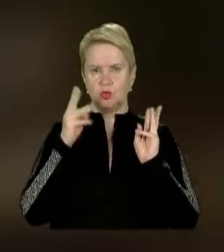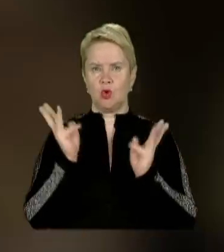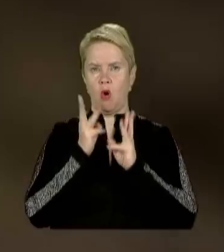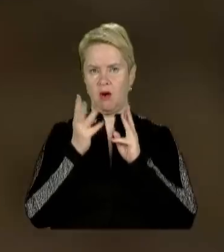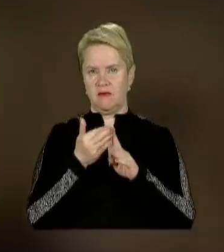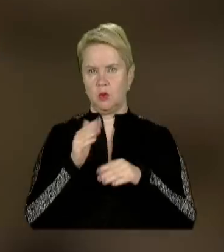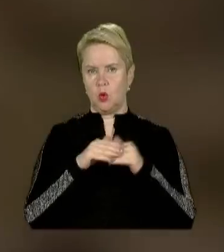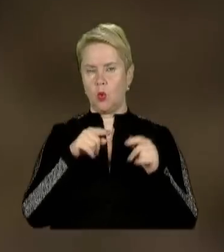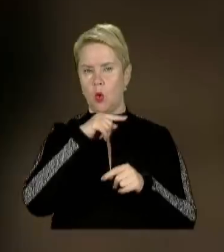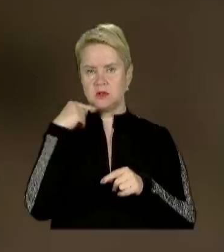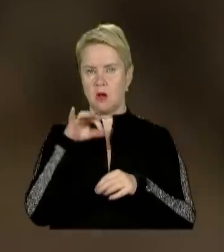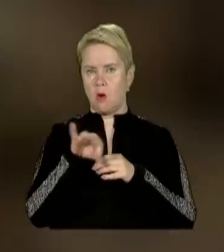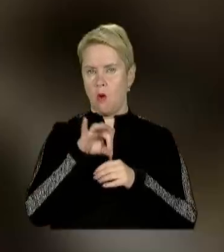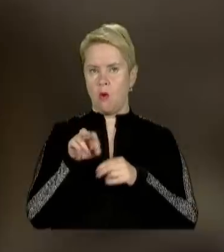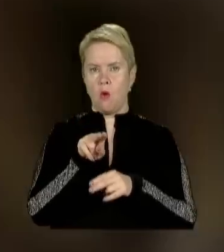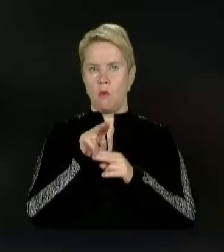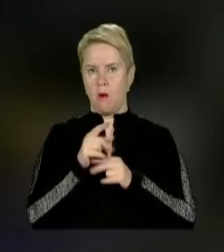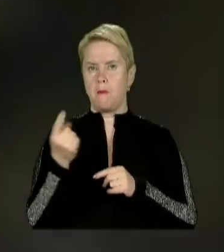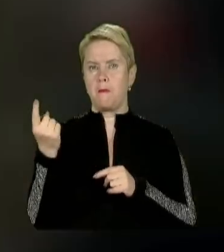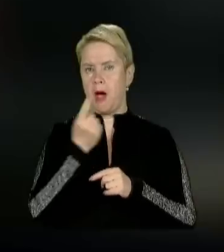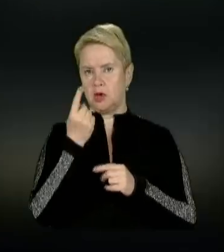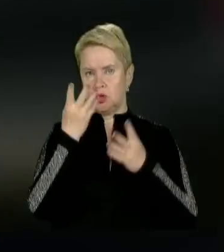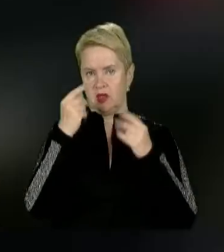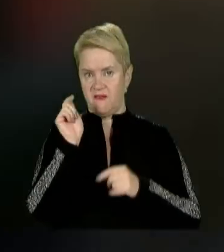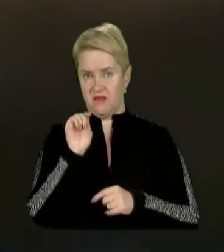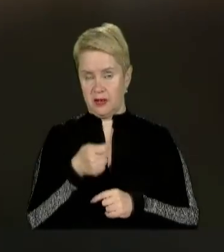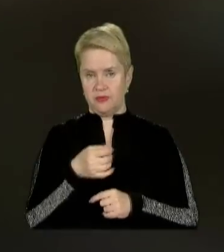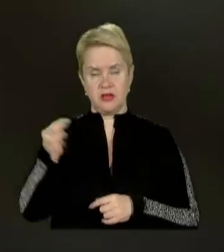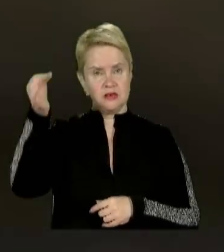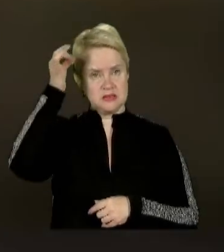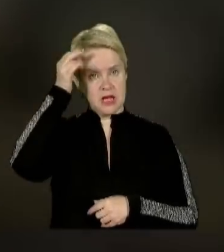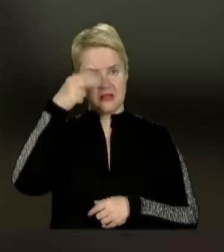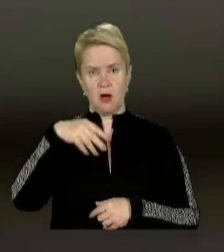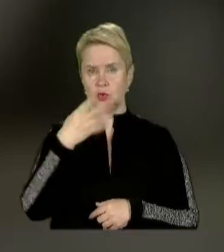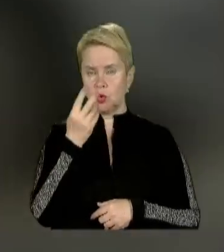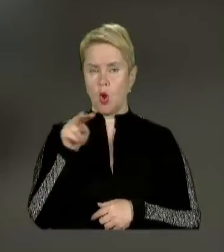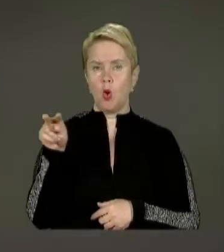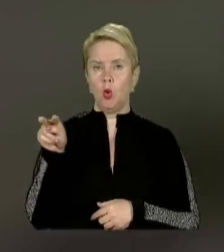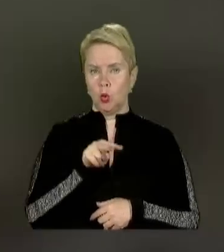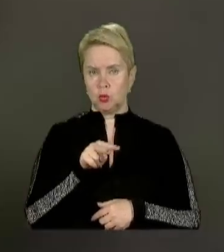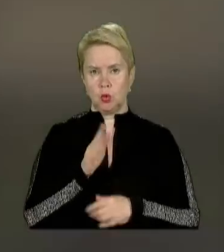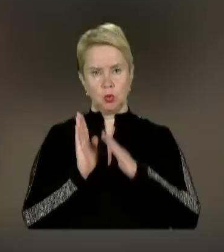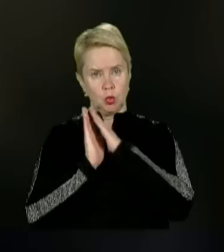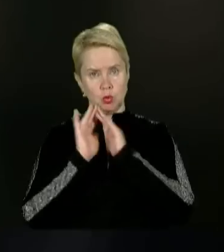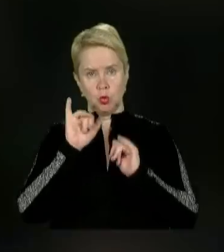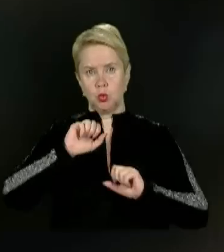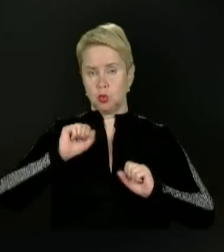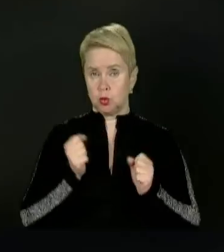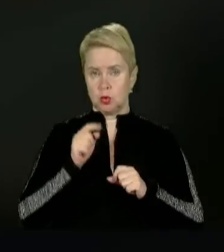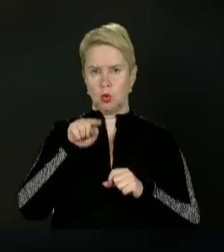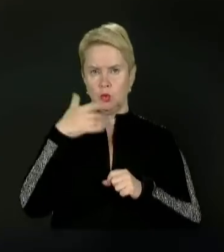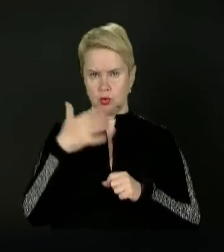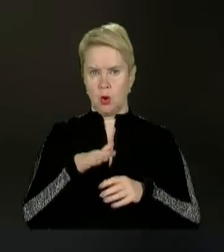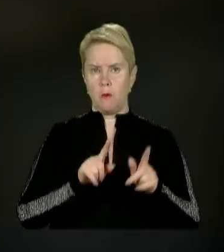від рук російських окупантів у перший день війни. Згадує, 24 лютого ночував у друзів. Тоді